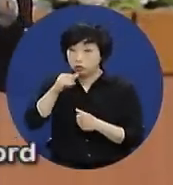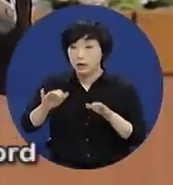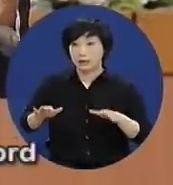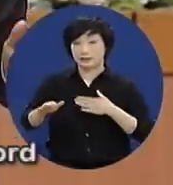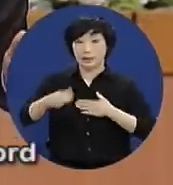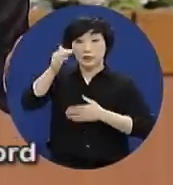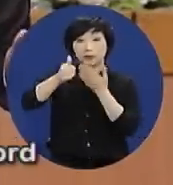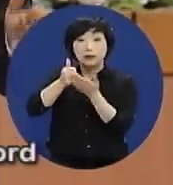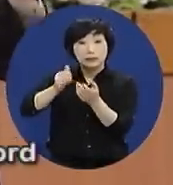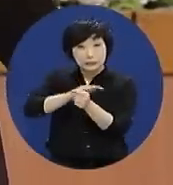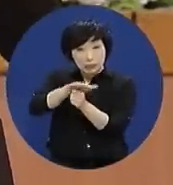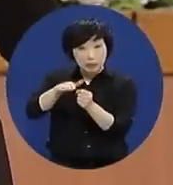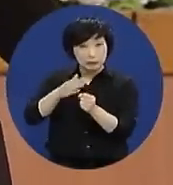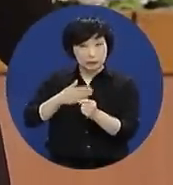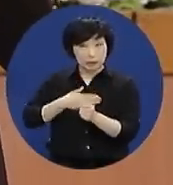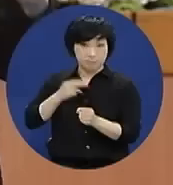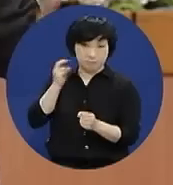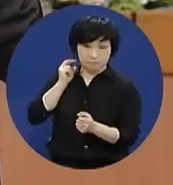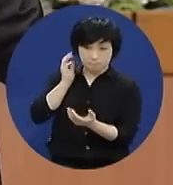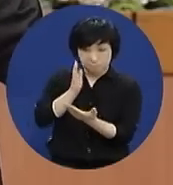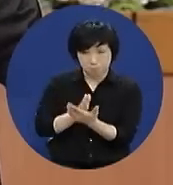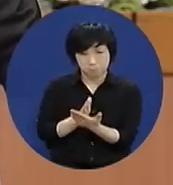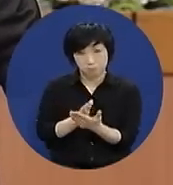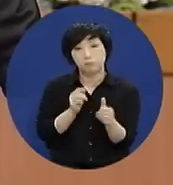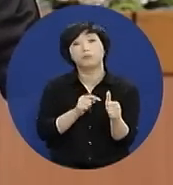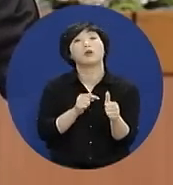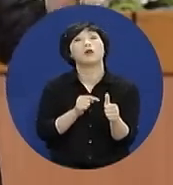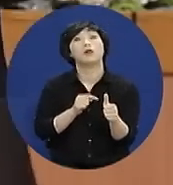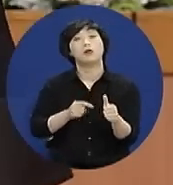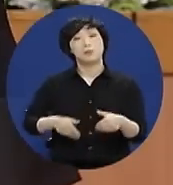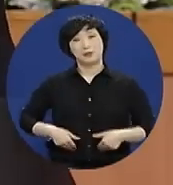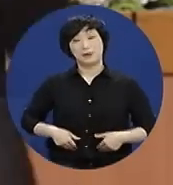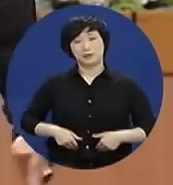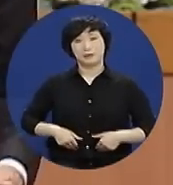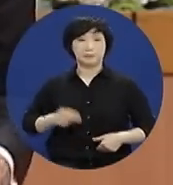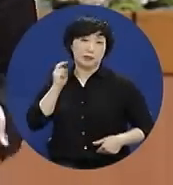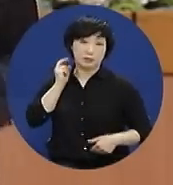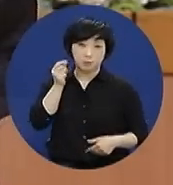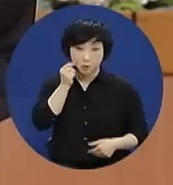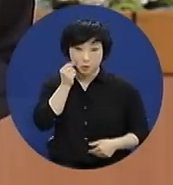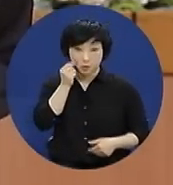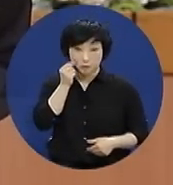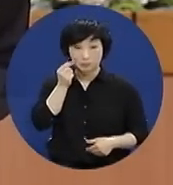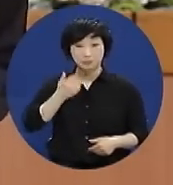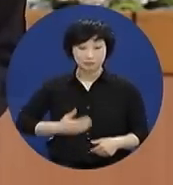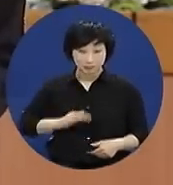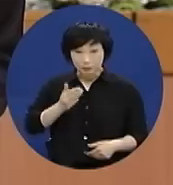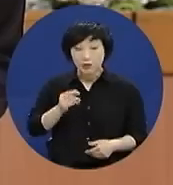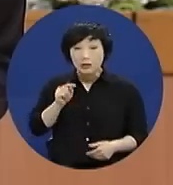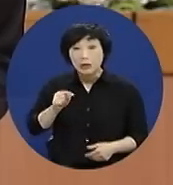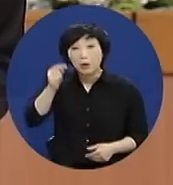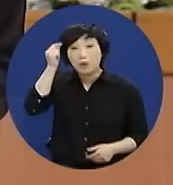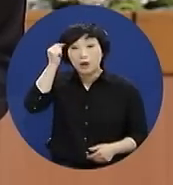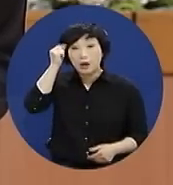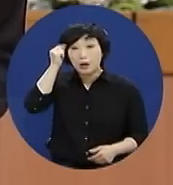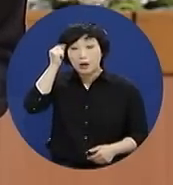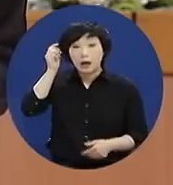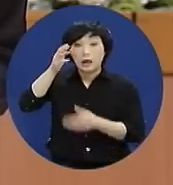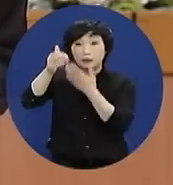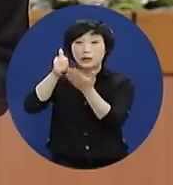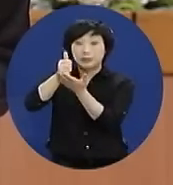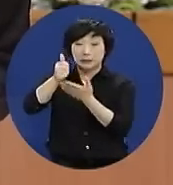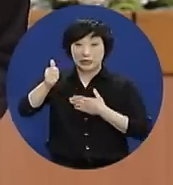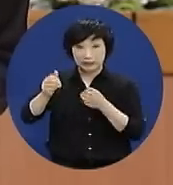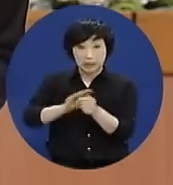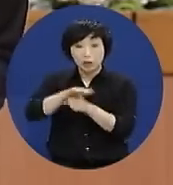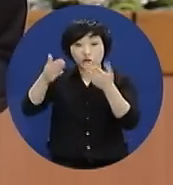と死ぬから食べてはならないと教えてくれたのでは神様の愛を裏切ることができないと告することができますこれは